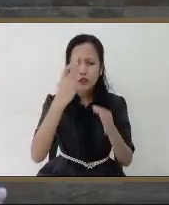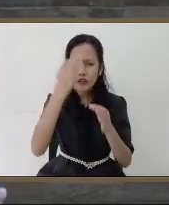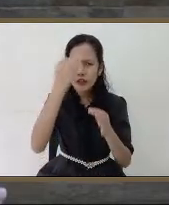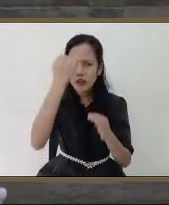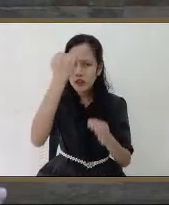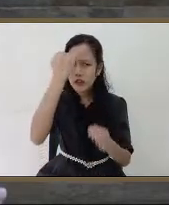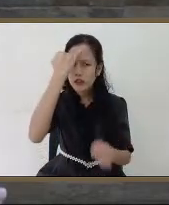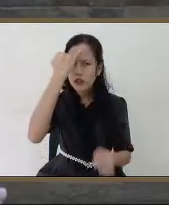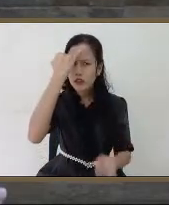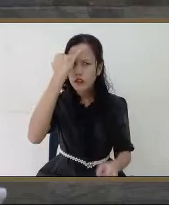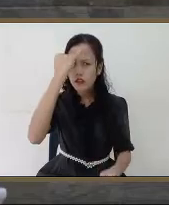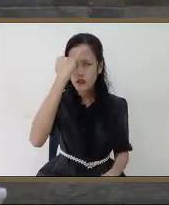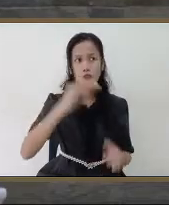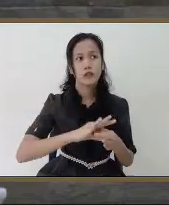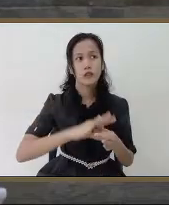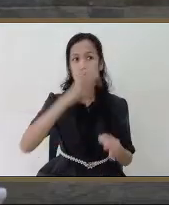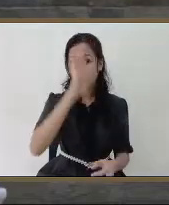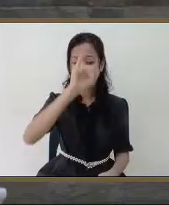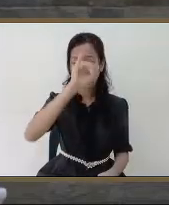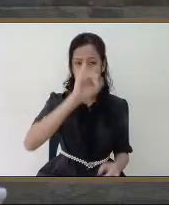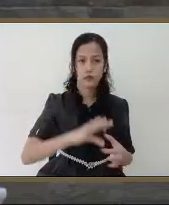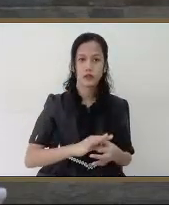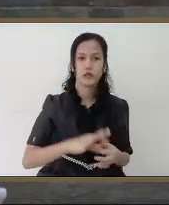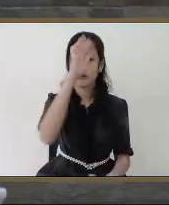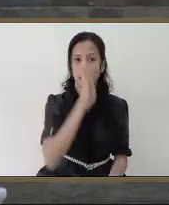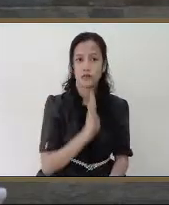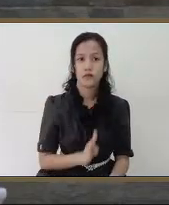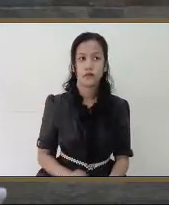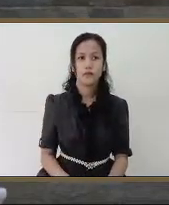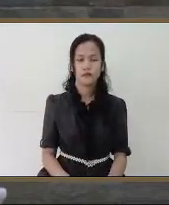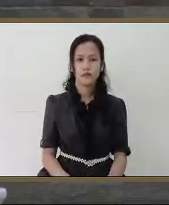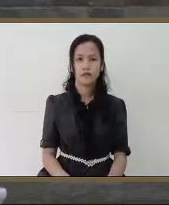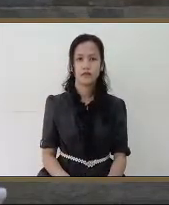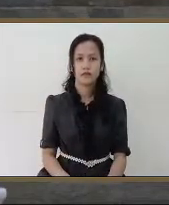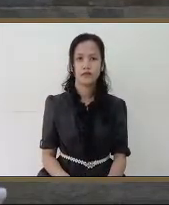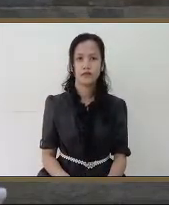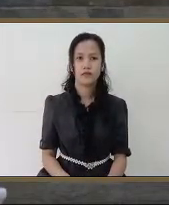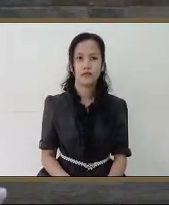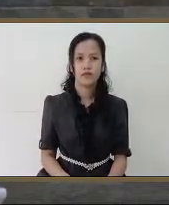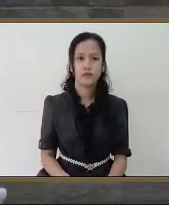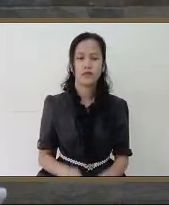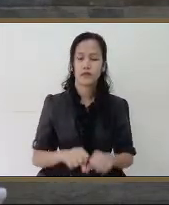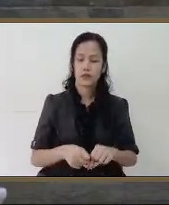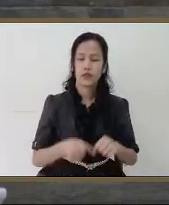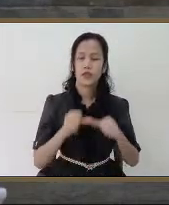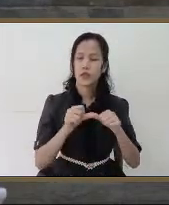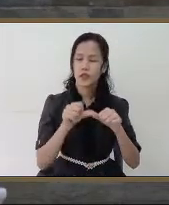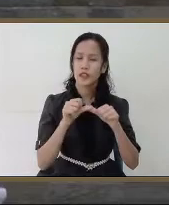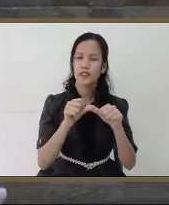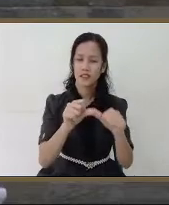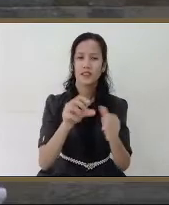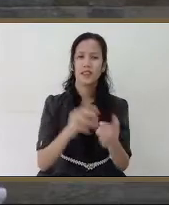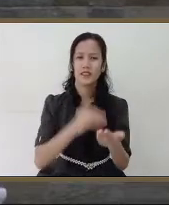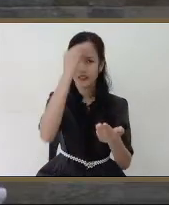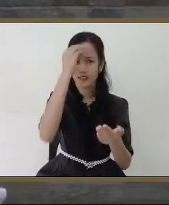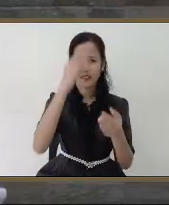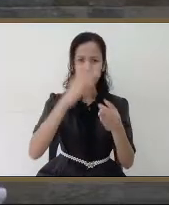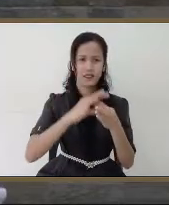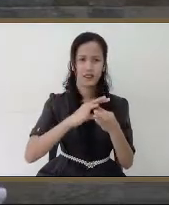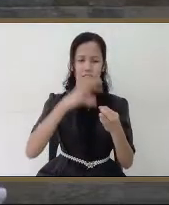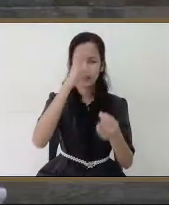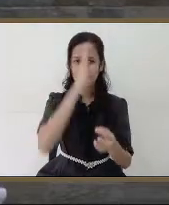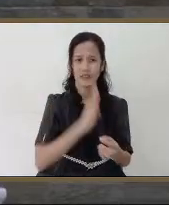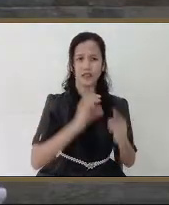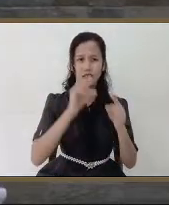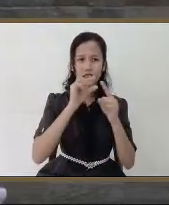God. You see, kaya huwag natin mali-maliitin yung pag-aaral po natin sa detalye po ng salita ng Diyos. Alright? Pag alam niyo po,